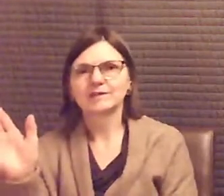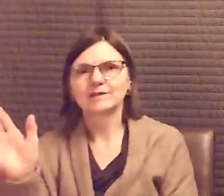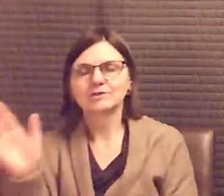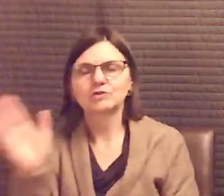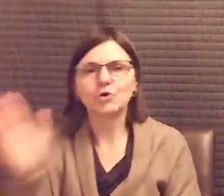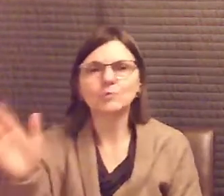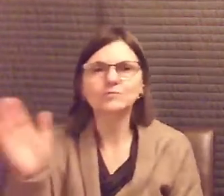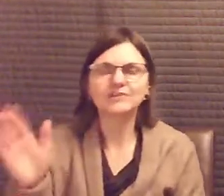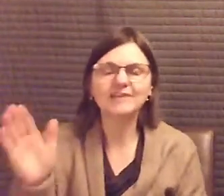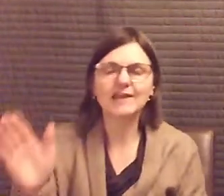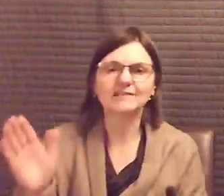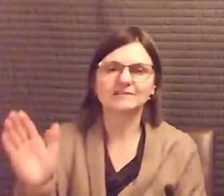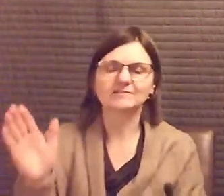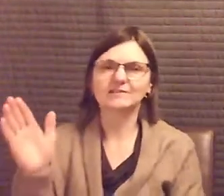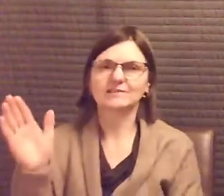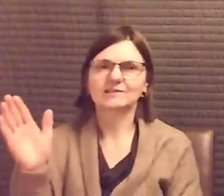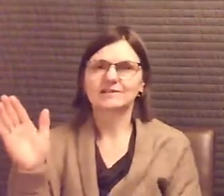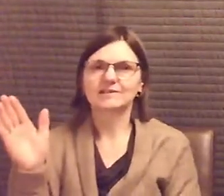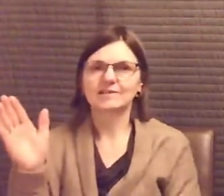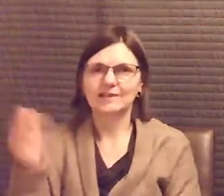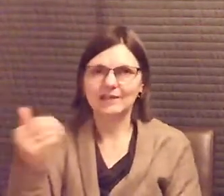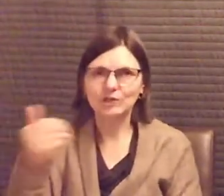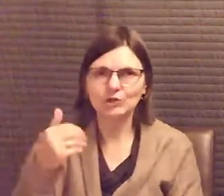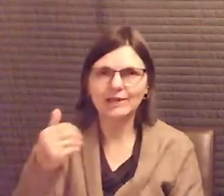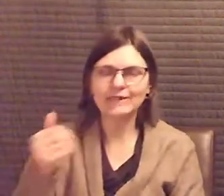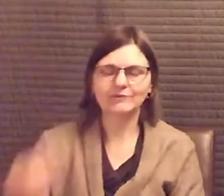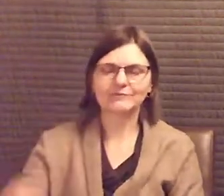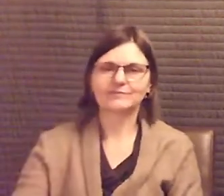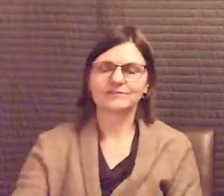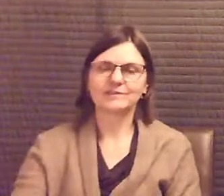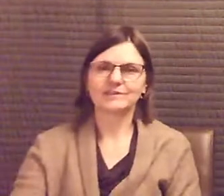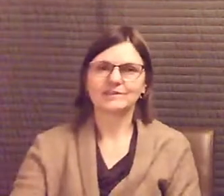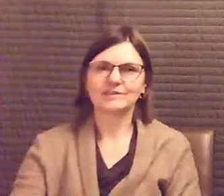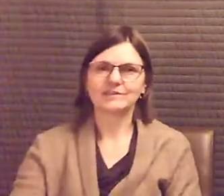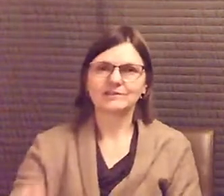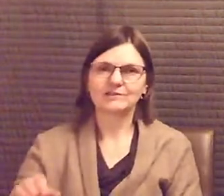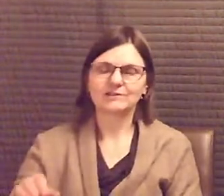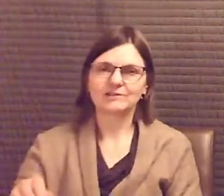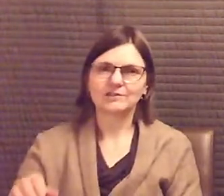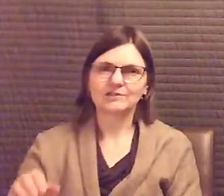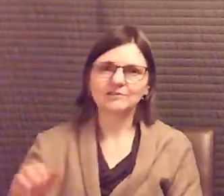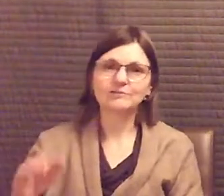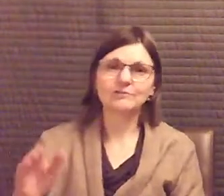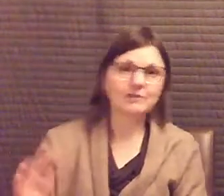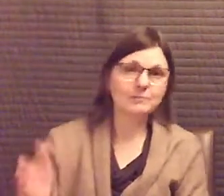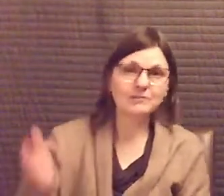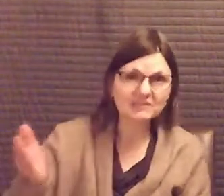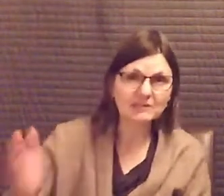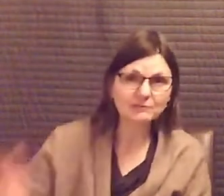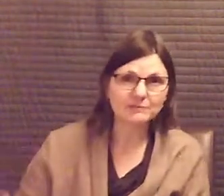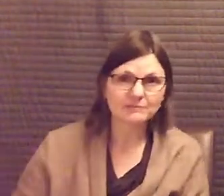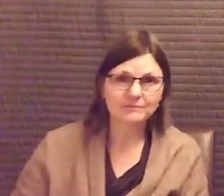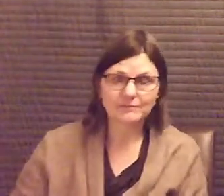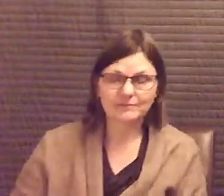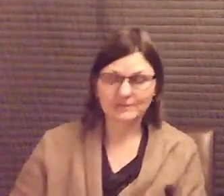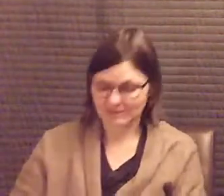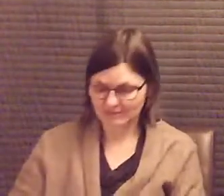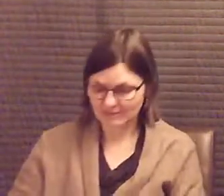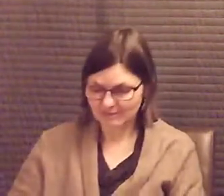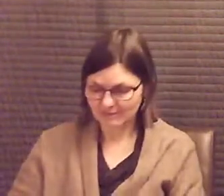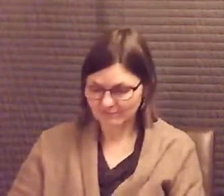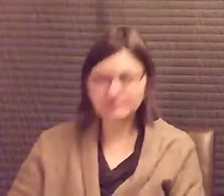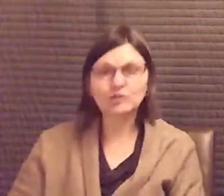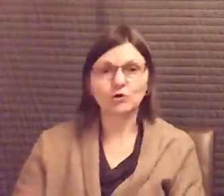logische de komst van jezus into their life in je leven demo liedje in de scriptjes even weer bij de schrift en ik was helemaal